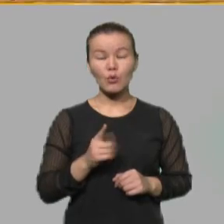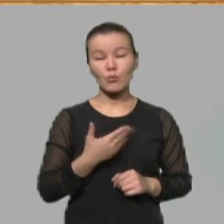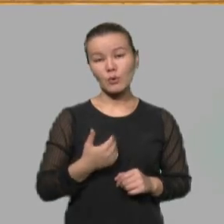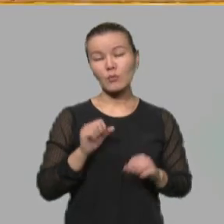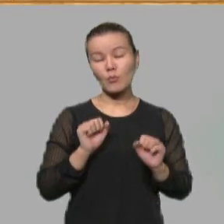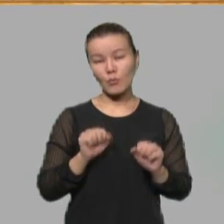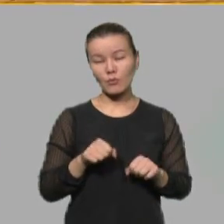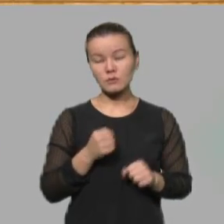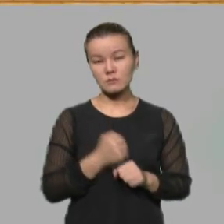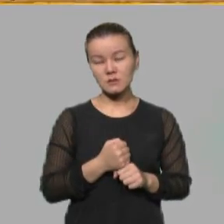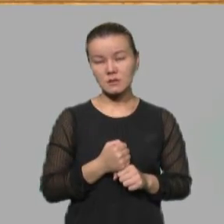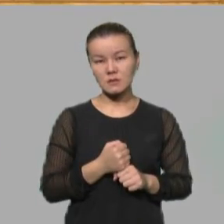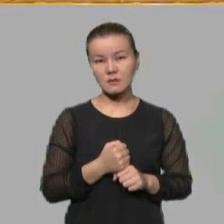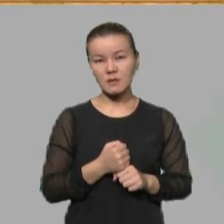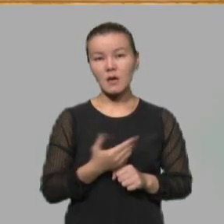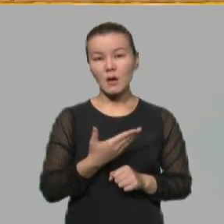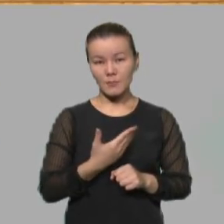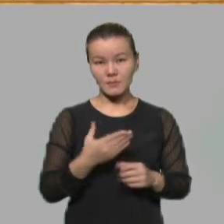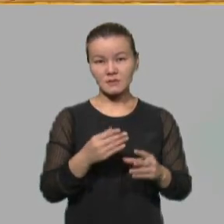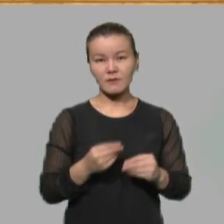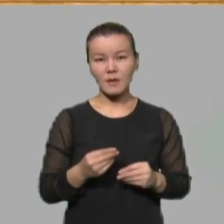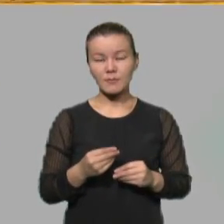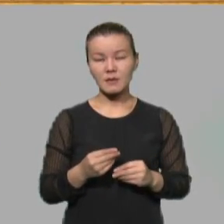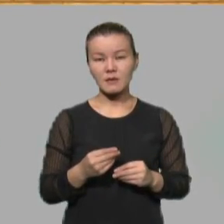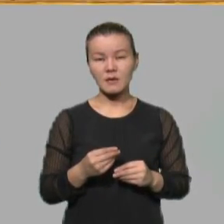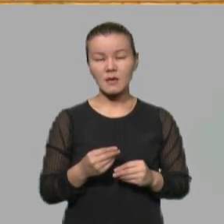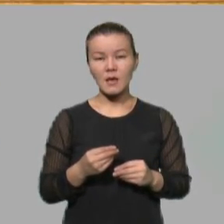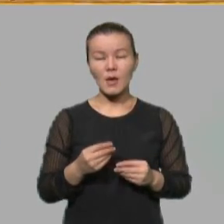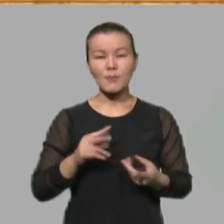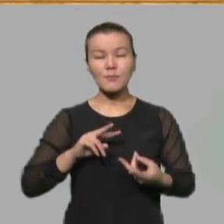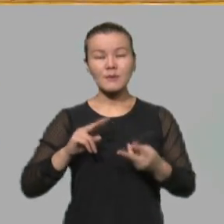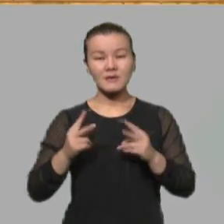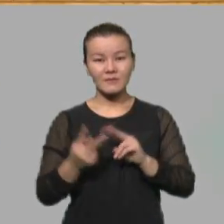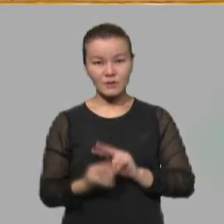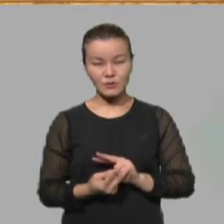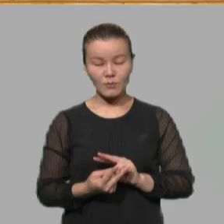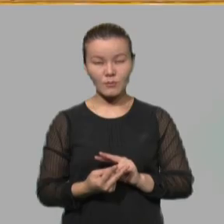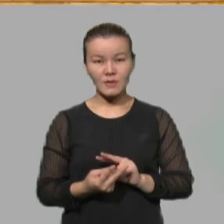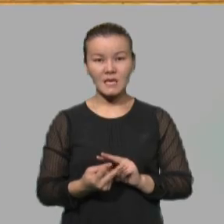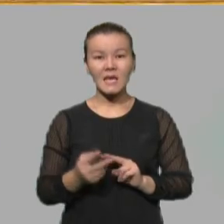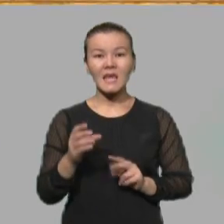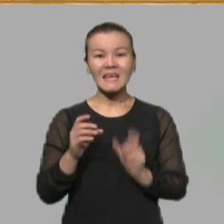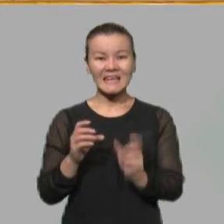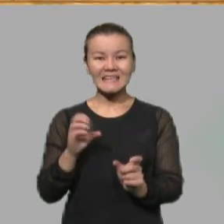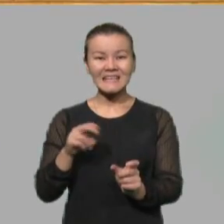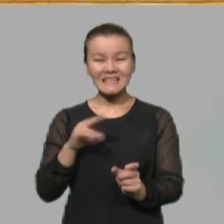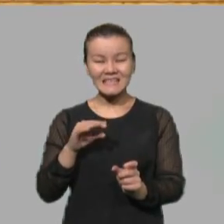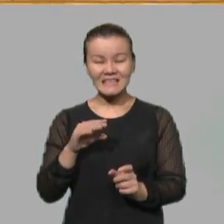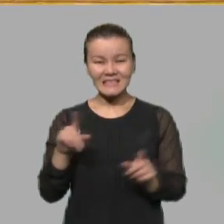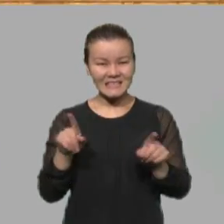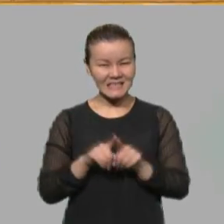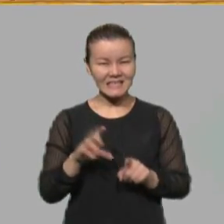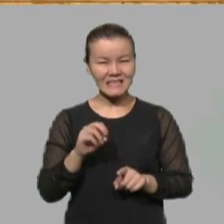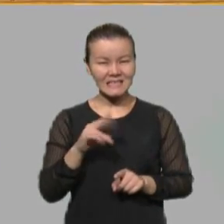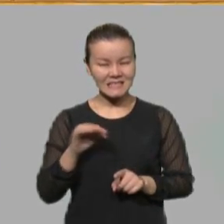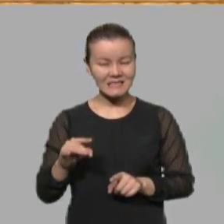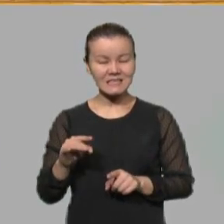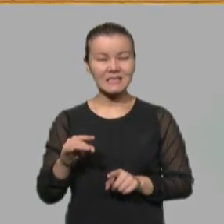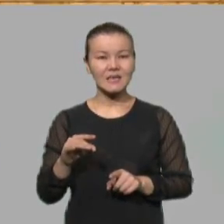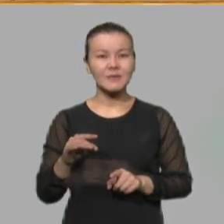Что же мы с вами сделаем? Мы с вами переведем в единые